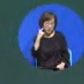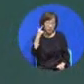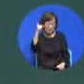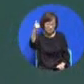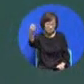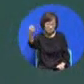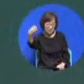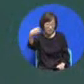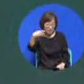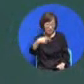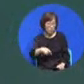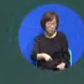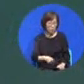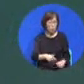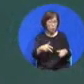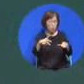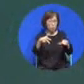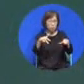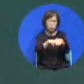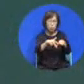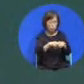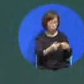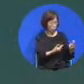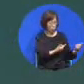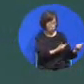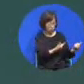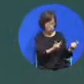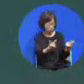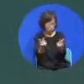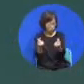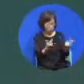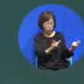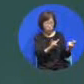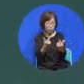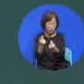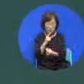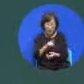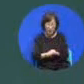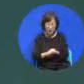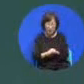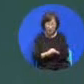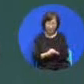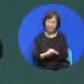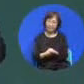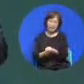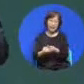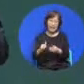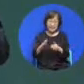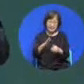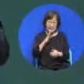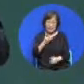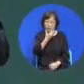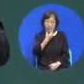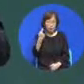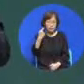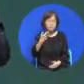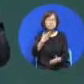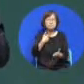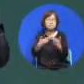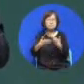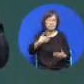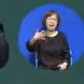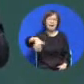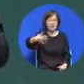체험 못한 거예요. Pastors say all religions are the same, but then they've never experienced this gospel. 정확하게 말하면 그리스도를 모르는